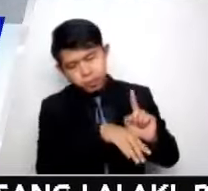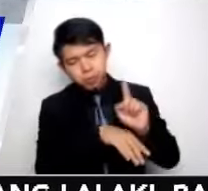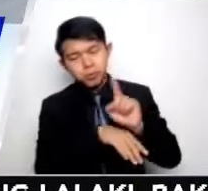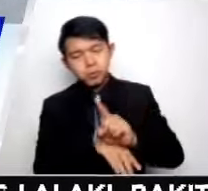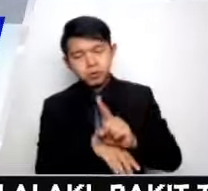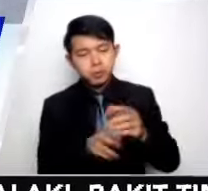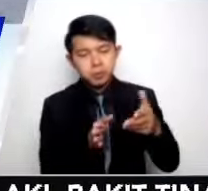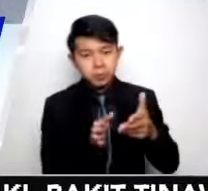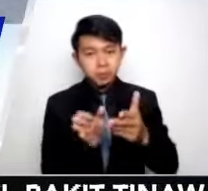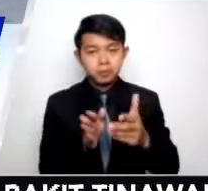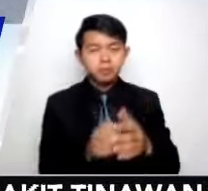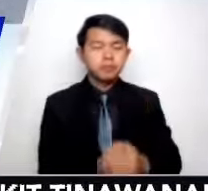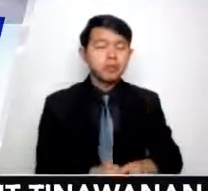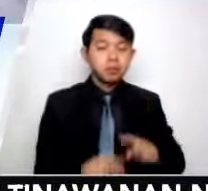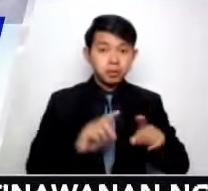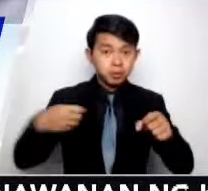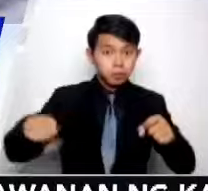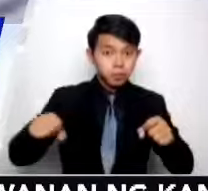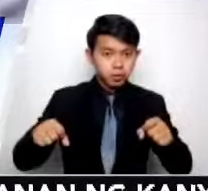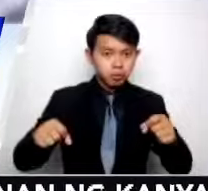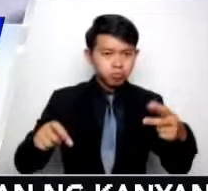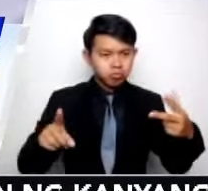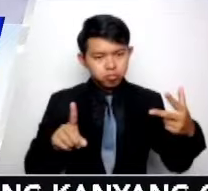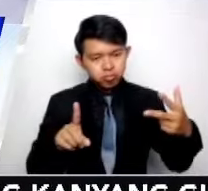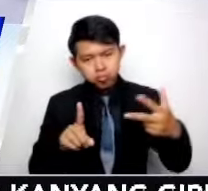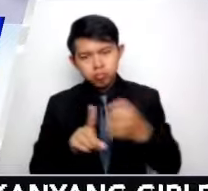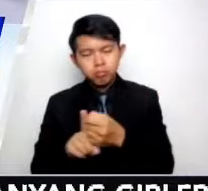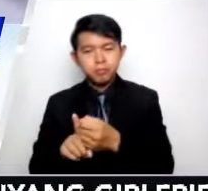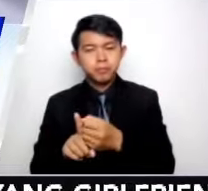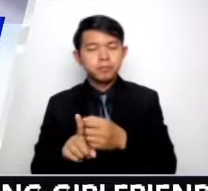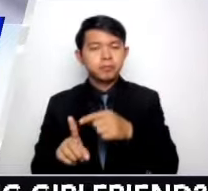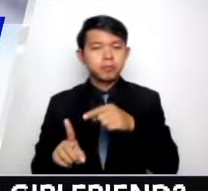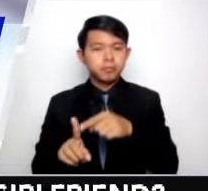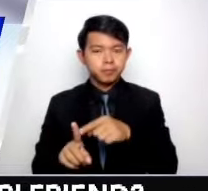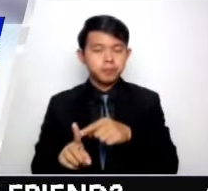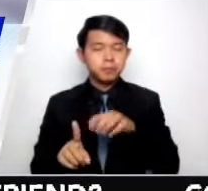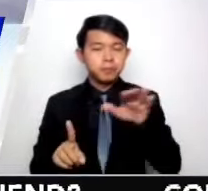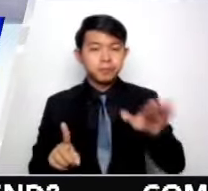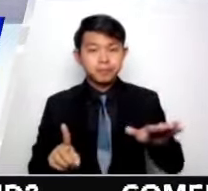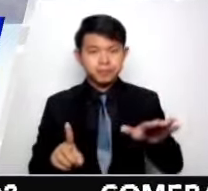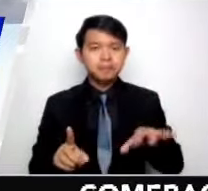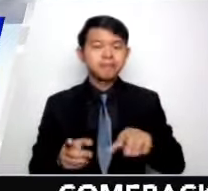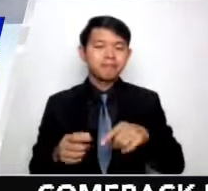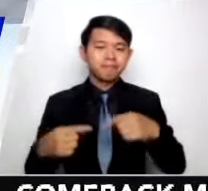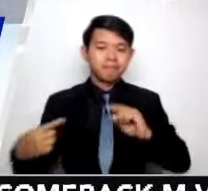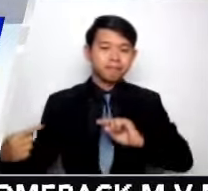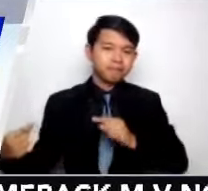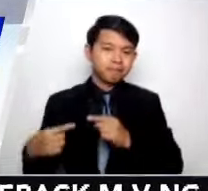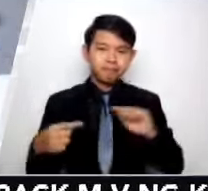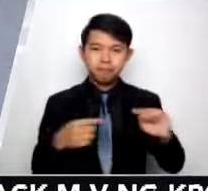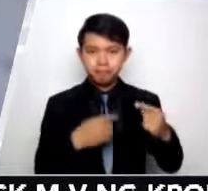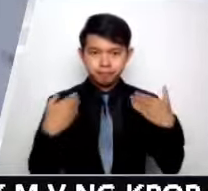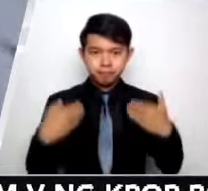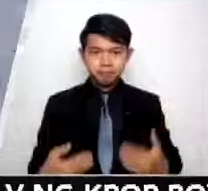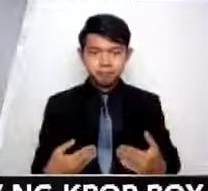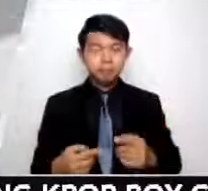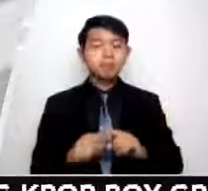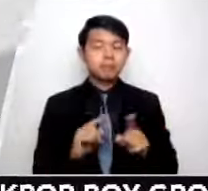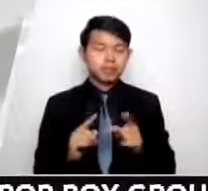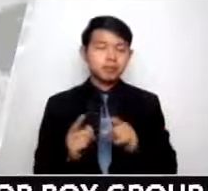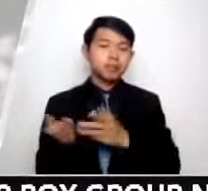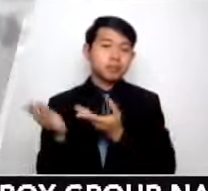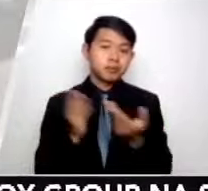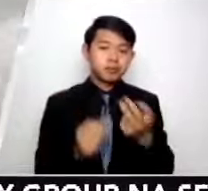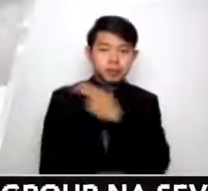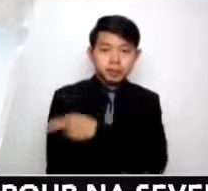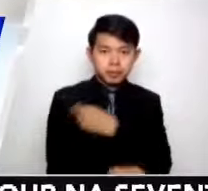ng motorsiklo. Nagtamo ang bata ng sugat sa iba't ibang bahagi ng katawan. Nasa maayos na siyang kalagayan. Nasa